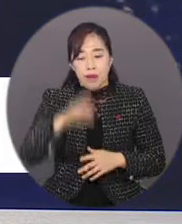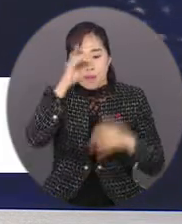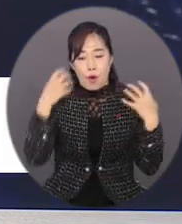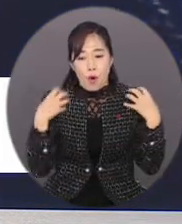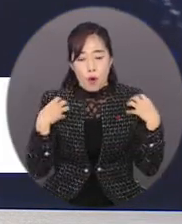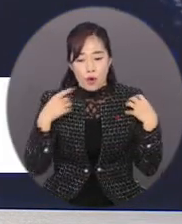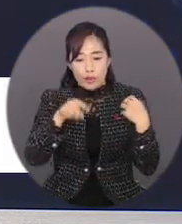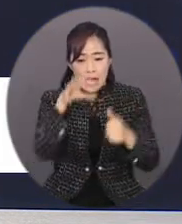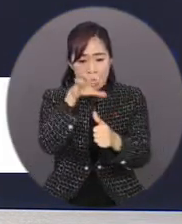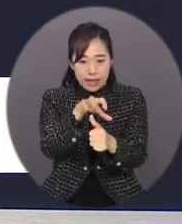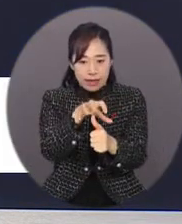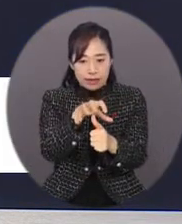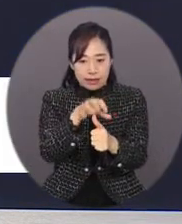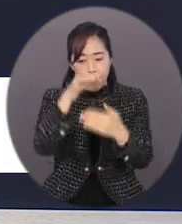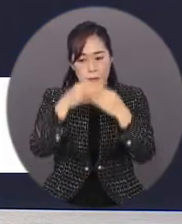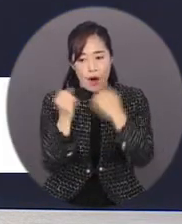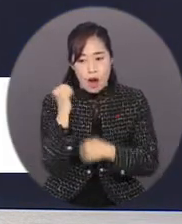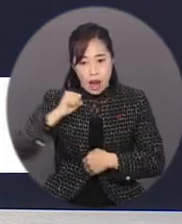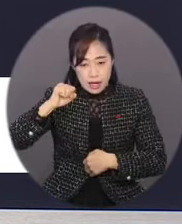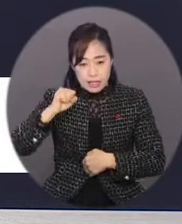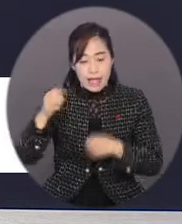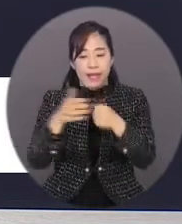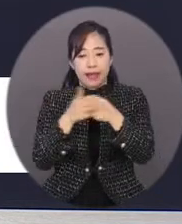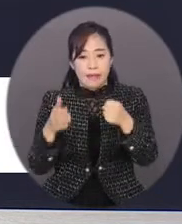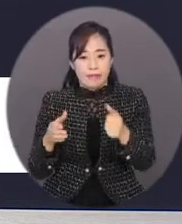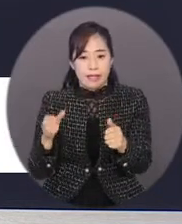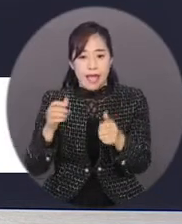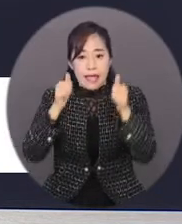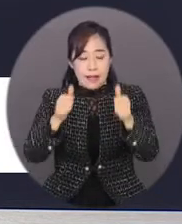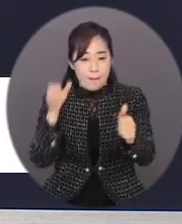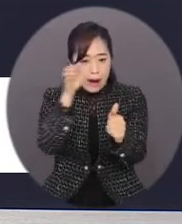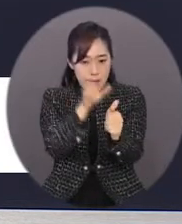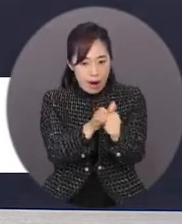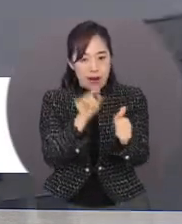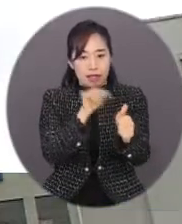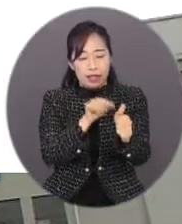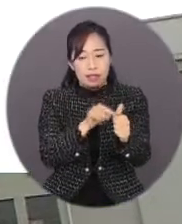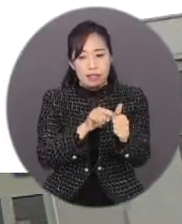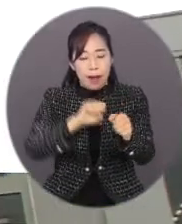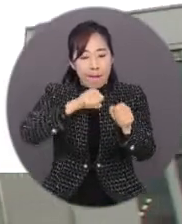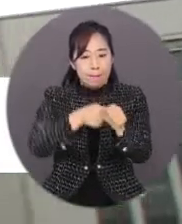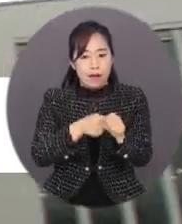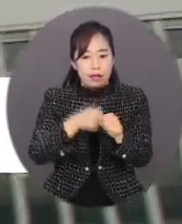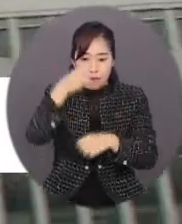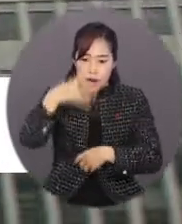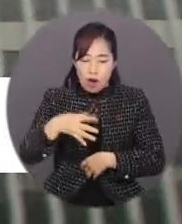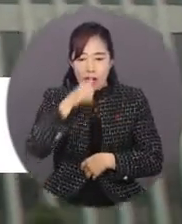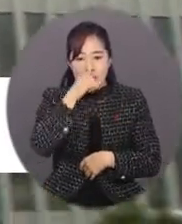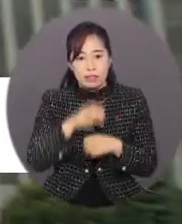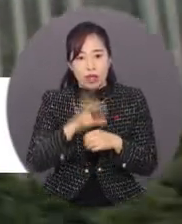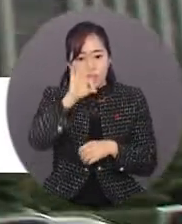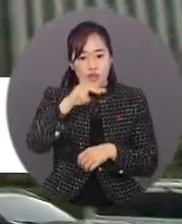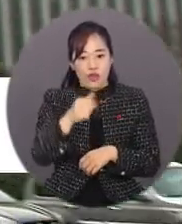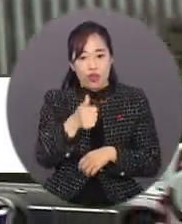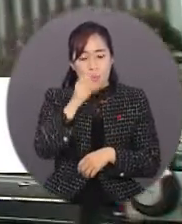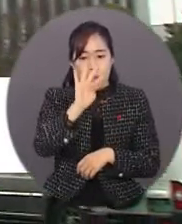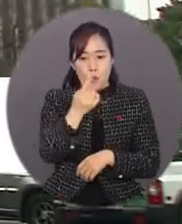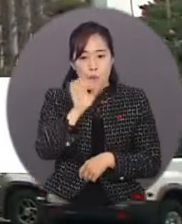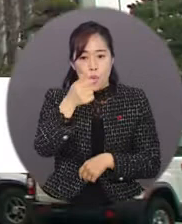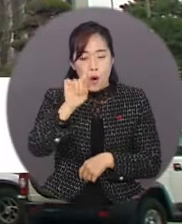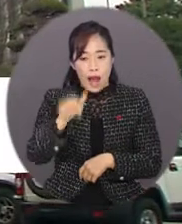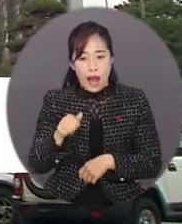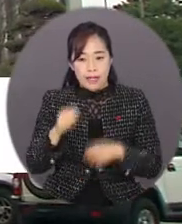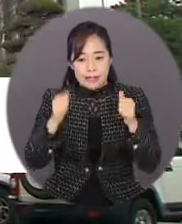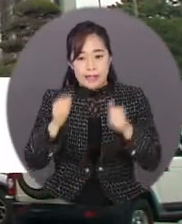보건당국의 자가격리 지침을 어겼다 재판에 넘겨진 사람들이 잇따라 처벌받고 있습니다. 광주지법 윤봉학 판사는